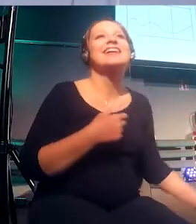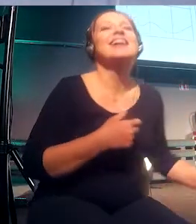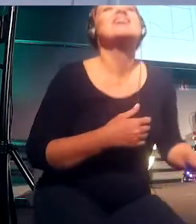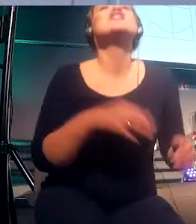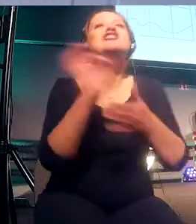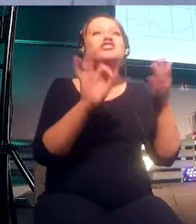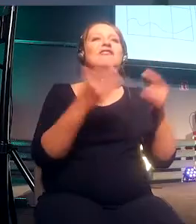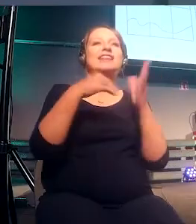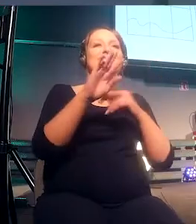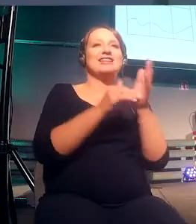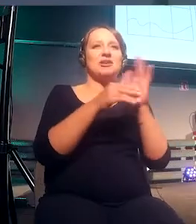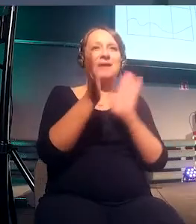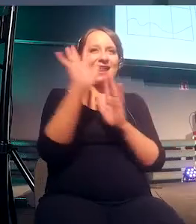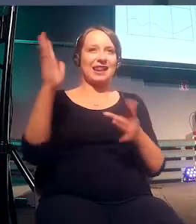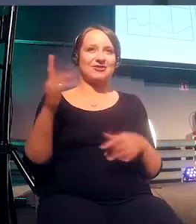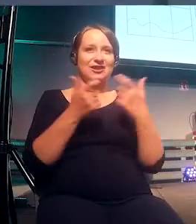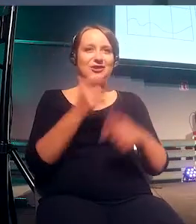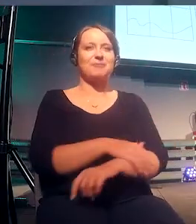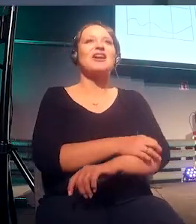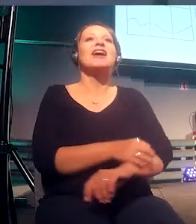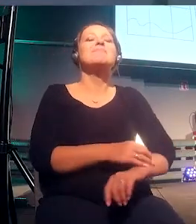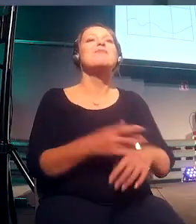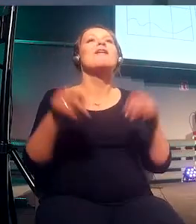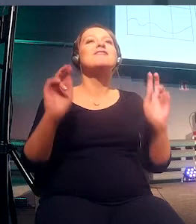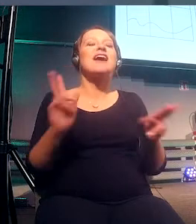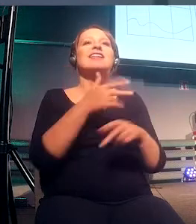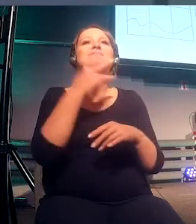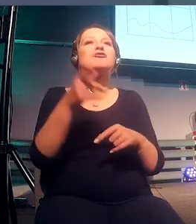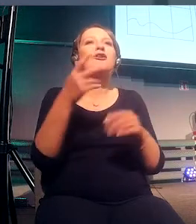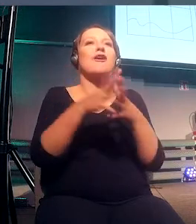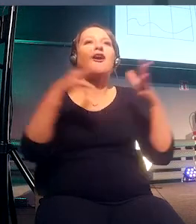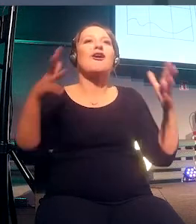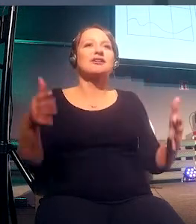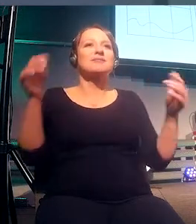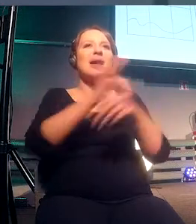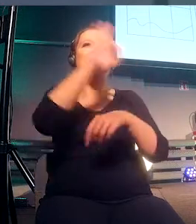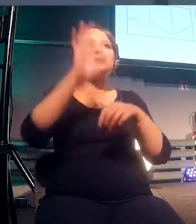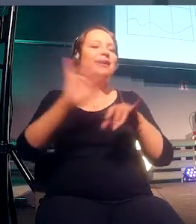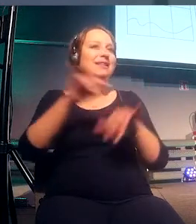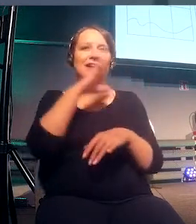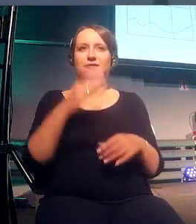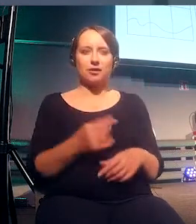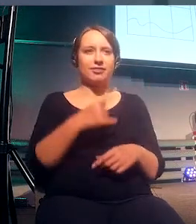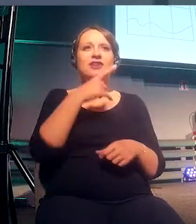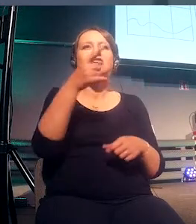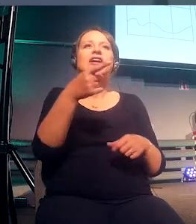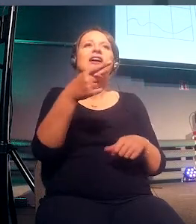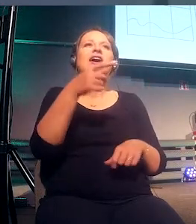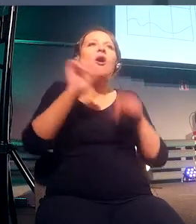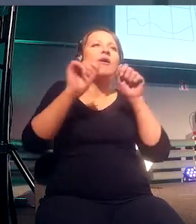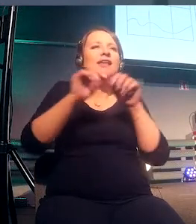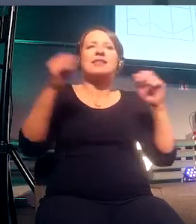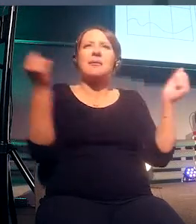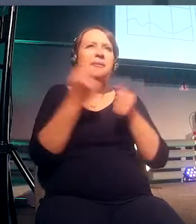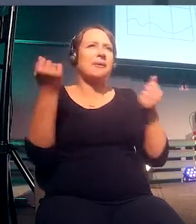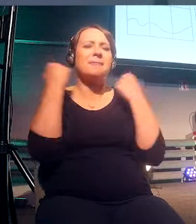jak najwięcej ręcznie, bo rzeczywistość pracy przy takich ogromnych projektach jest taka, że pracuje się bardzo intensywnie.